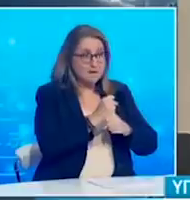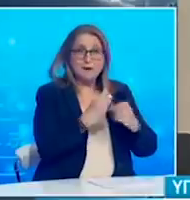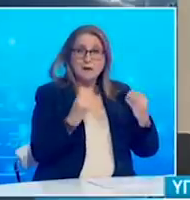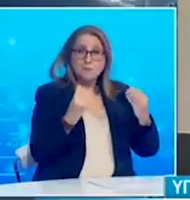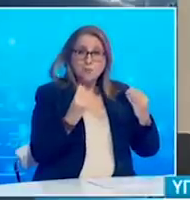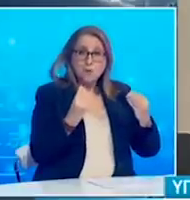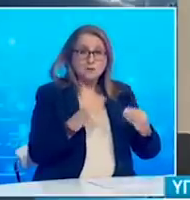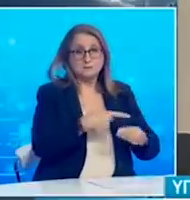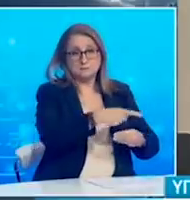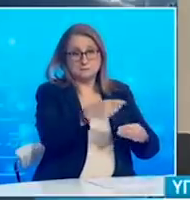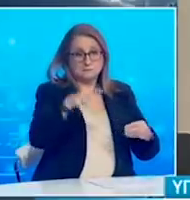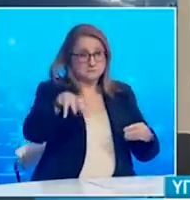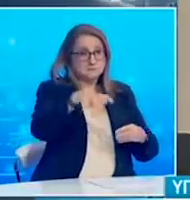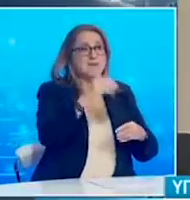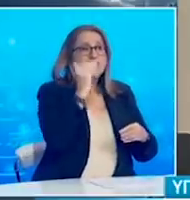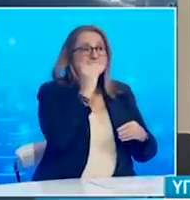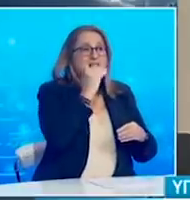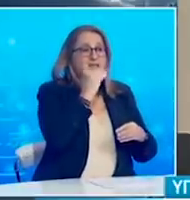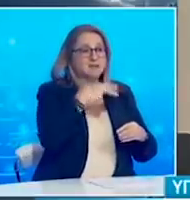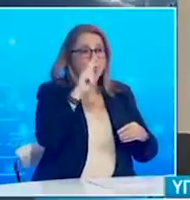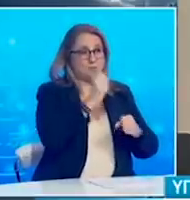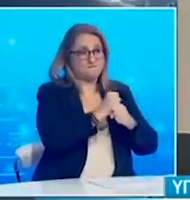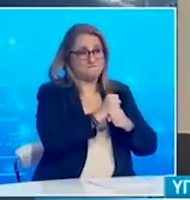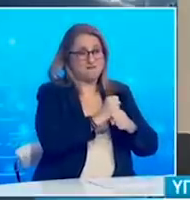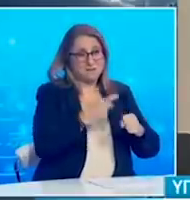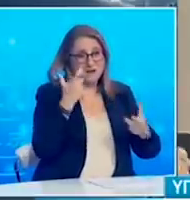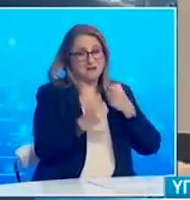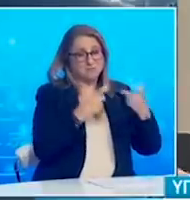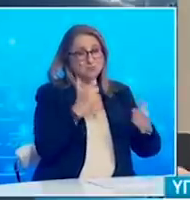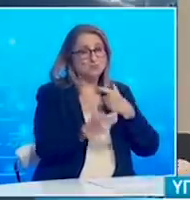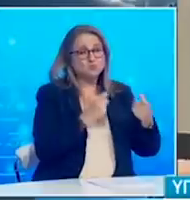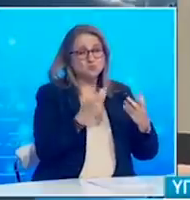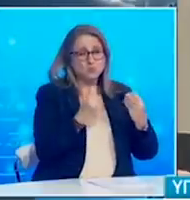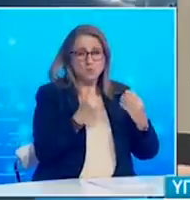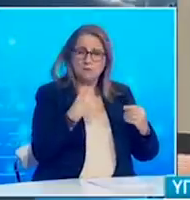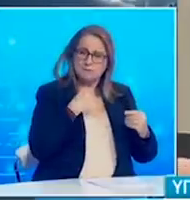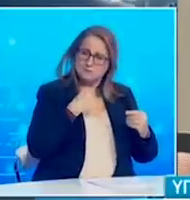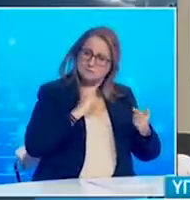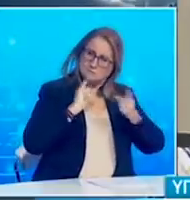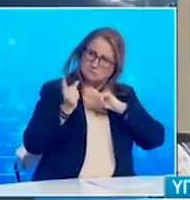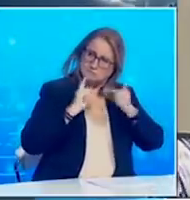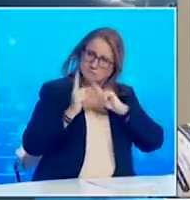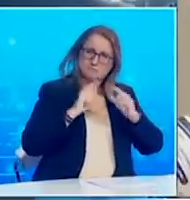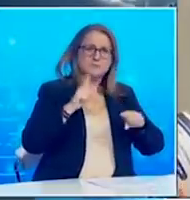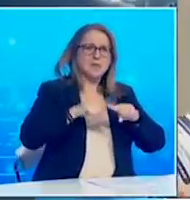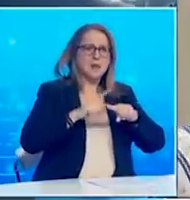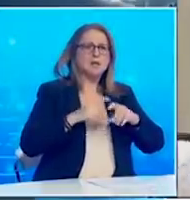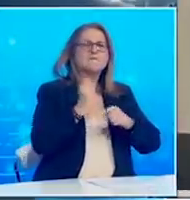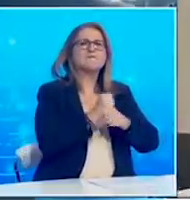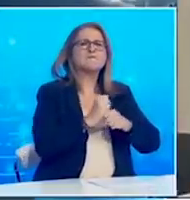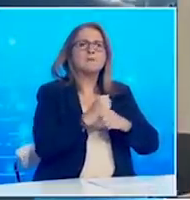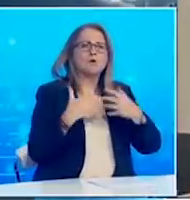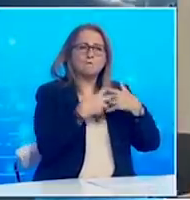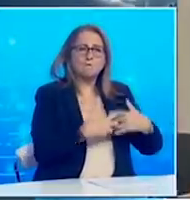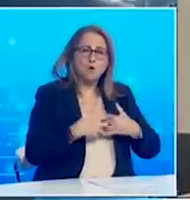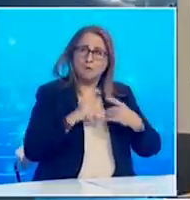φαρμακευτικών προϊόντων στις μονάδες εντατικής θεραπείας. Είμαστε ήδη σε συνεννόηση με την ελληνική φαρμακοβιομηχανία προκειμένου να υπάρξει